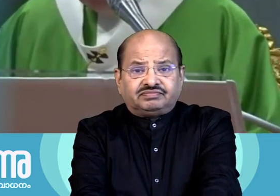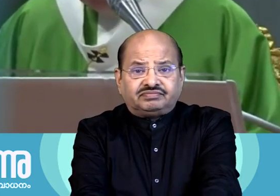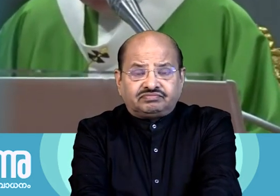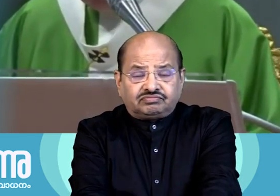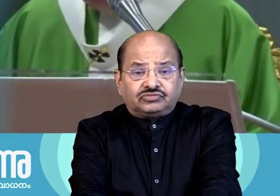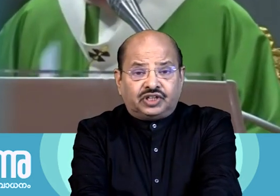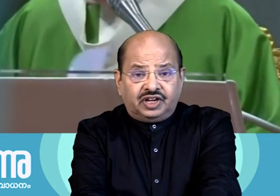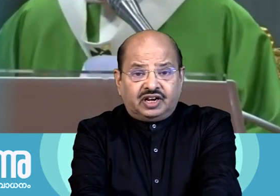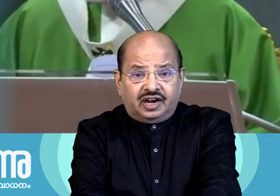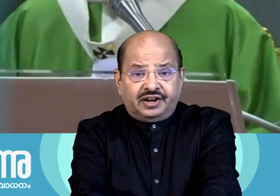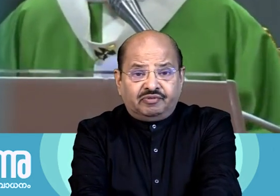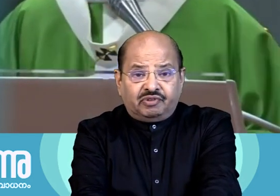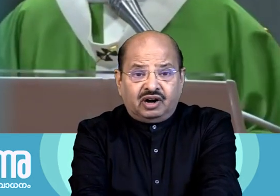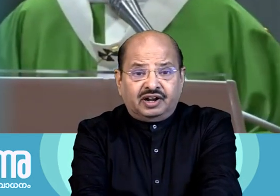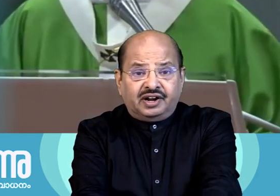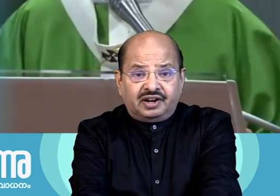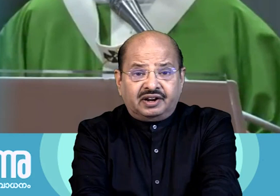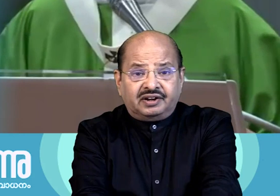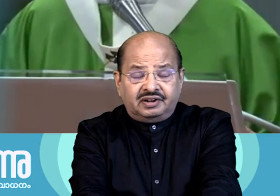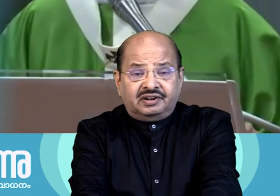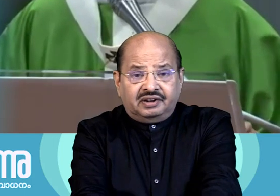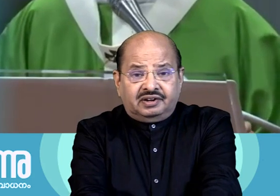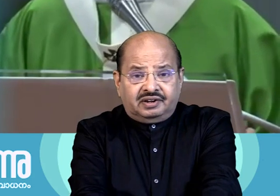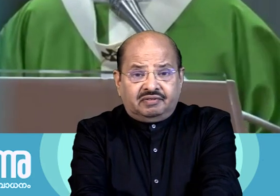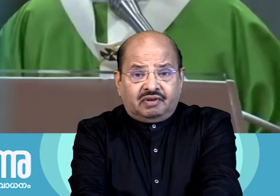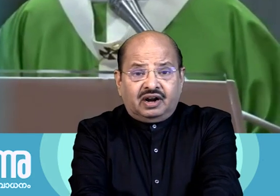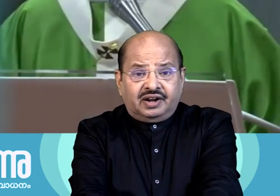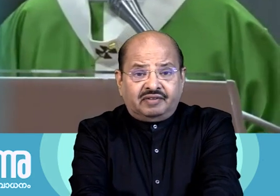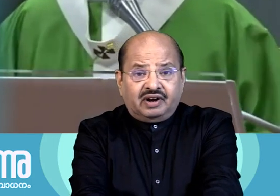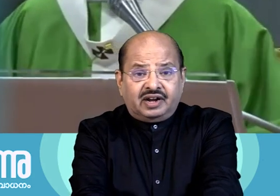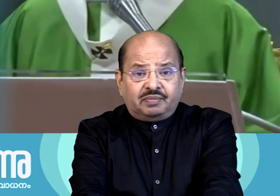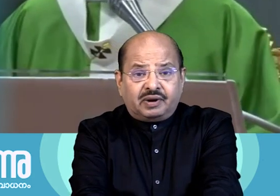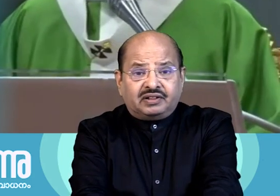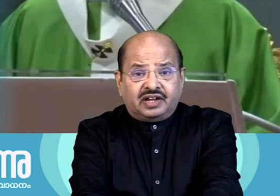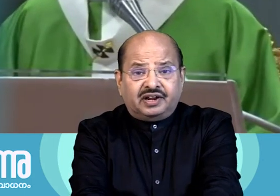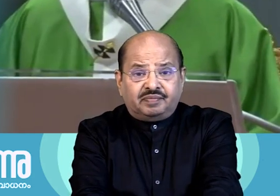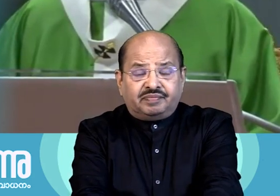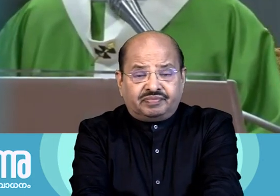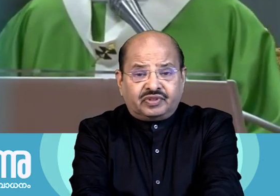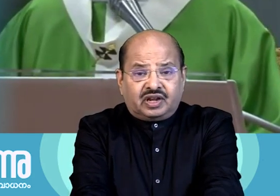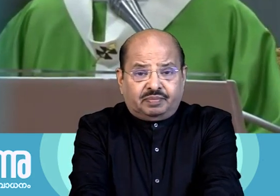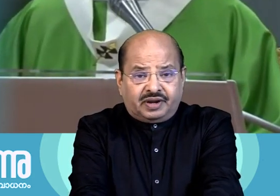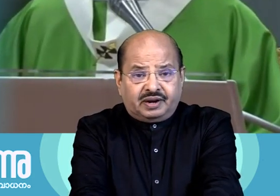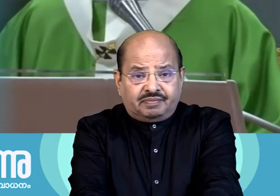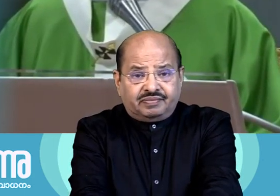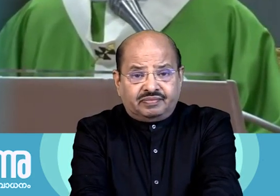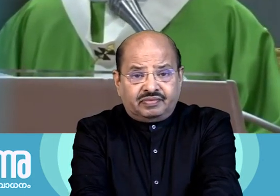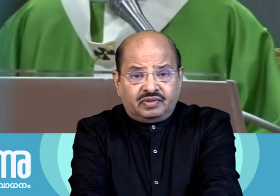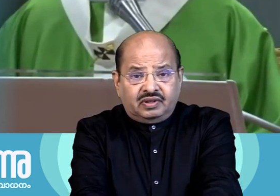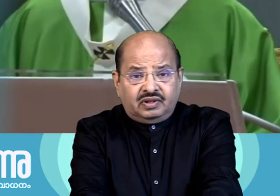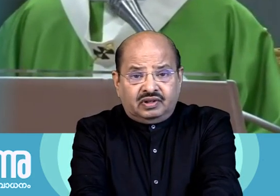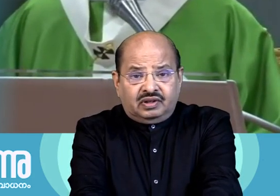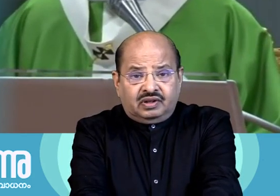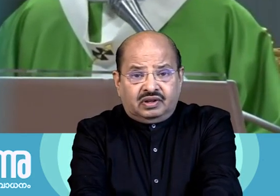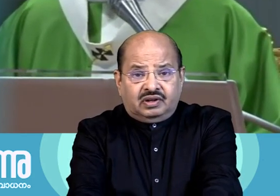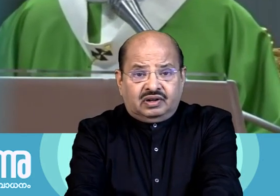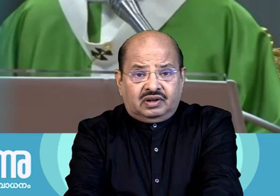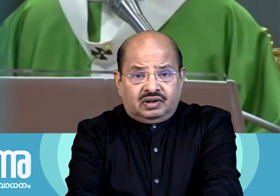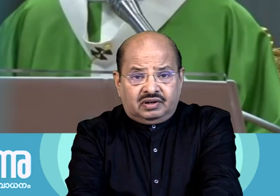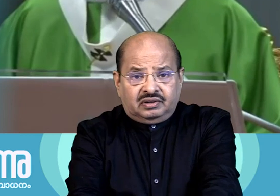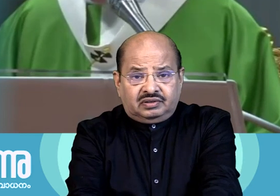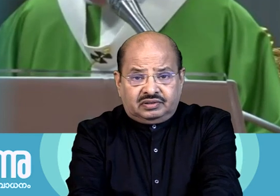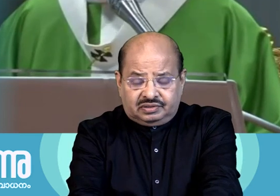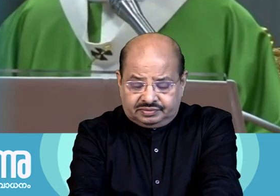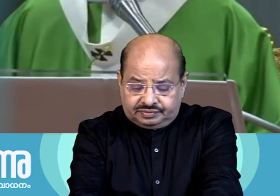വ്യക്തികളും ഈ കാര്യം വളരെ വളരെ വളരെ പ്രാധാന്യം കൽപ്പിക്കണം.